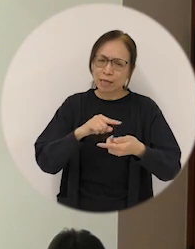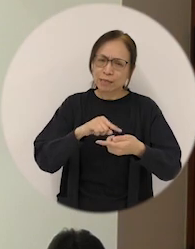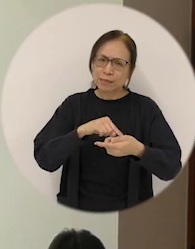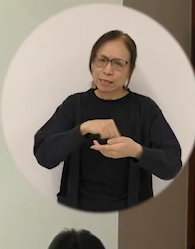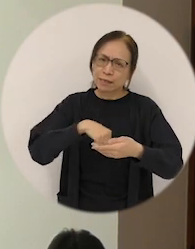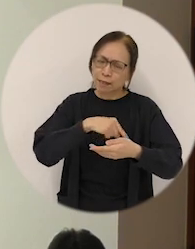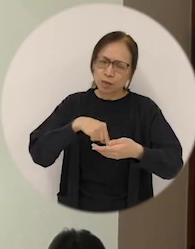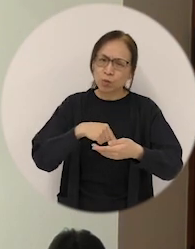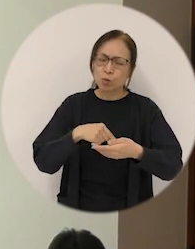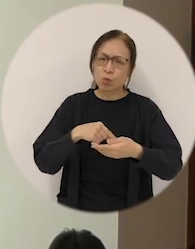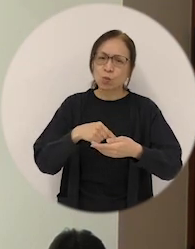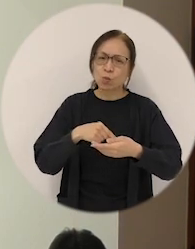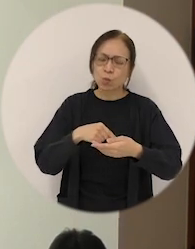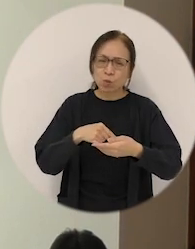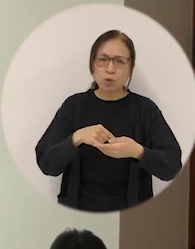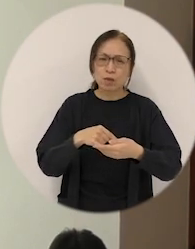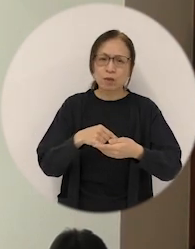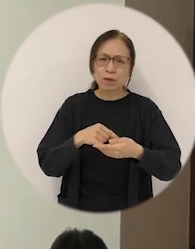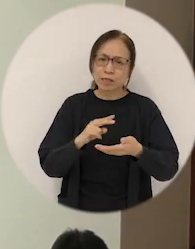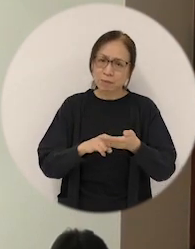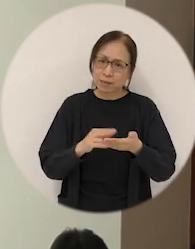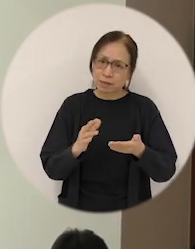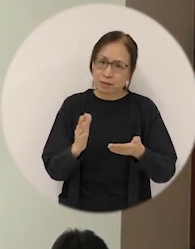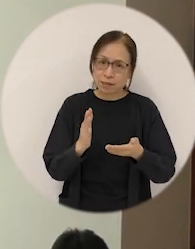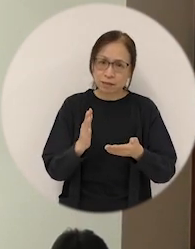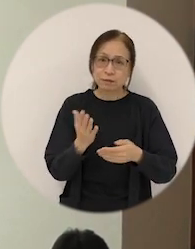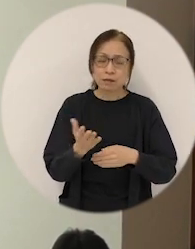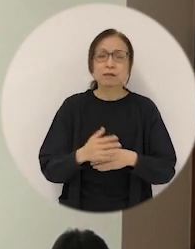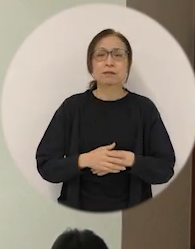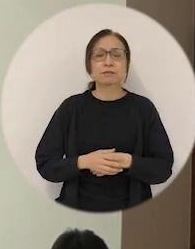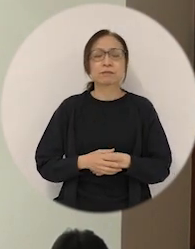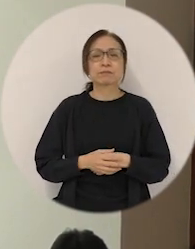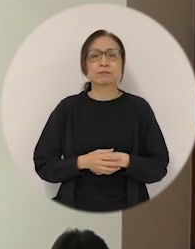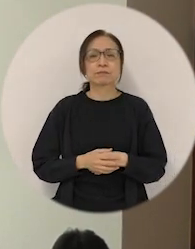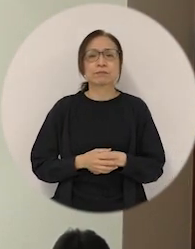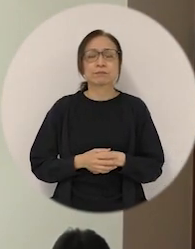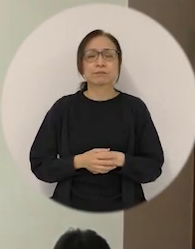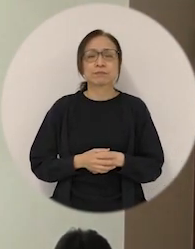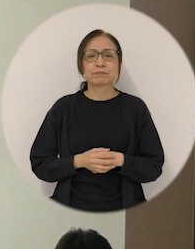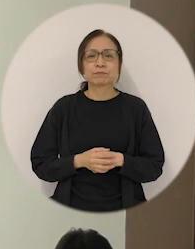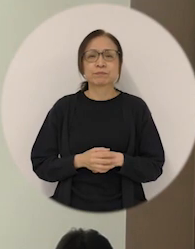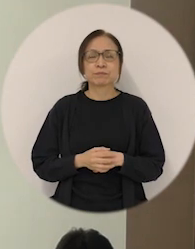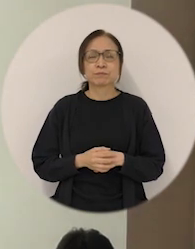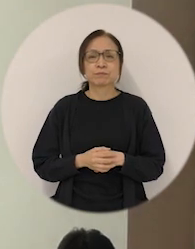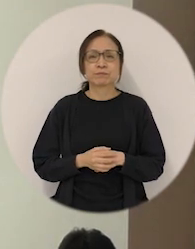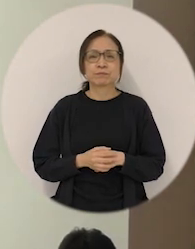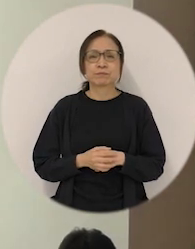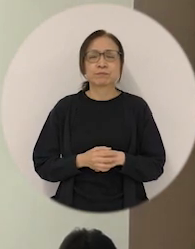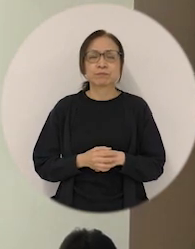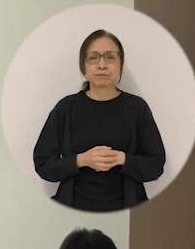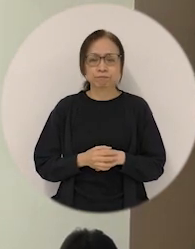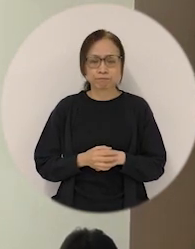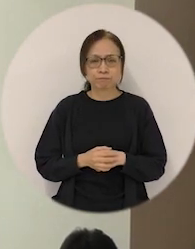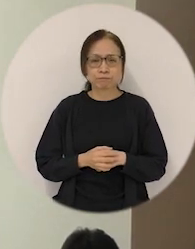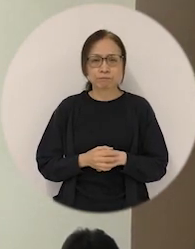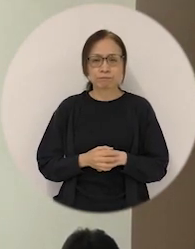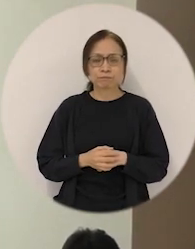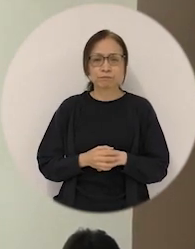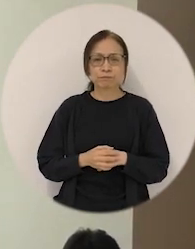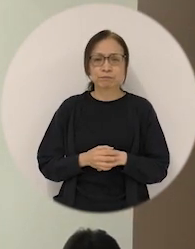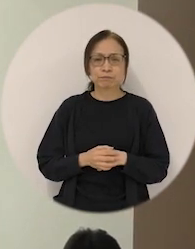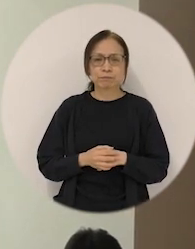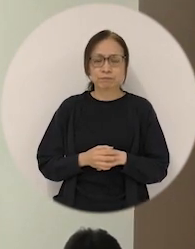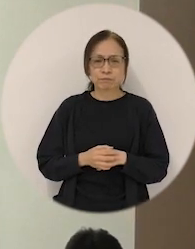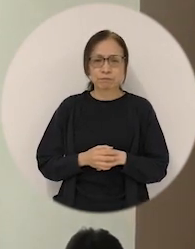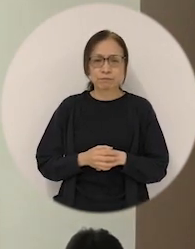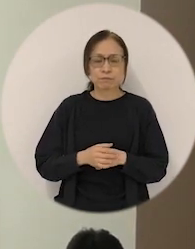うか。例えばミニチュアであるとか、もしそういったところそういったこの資料を